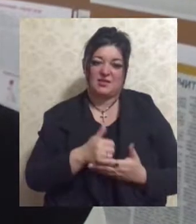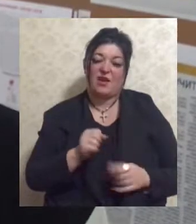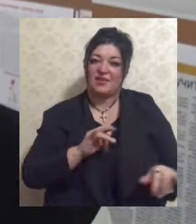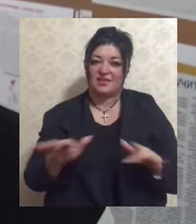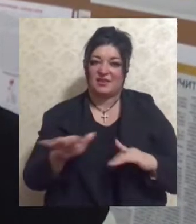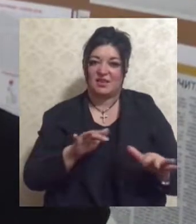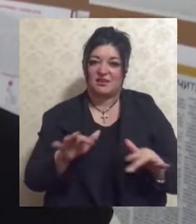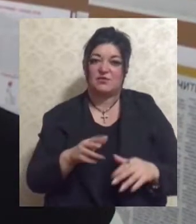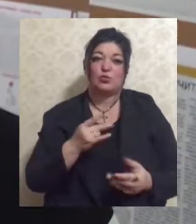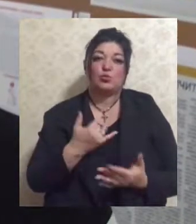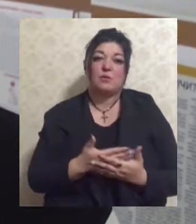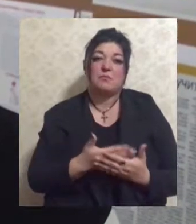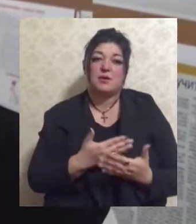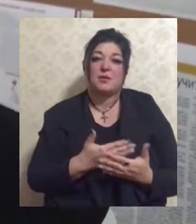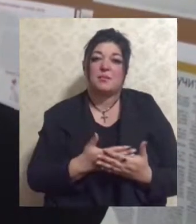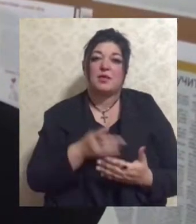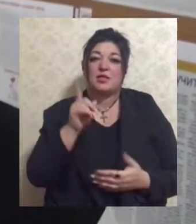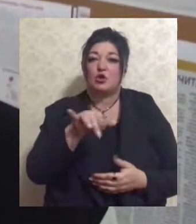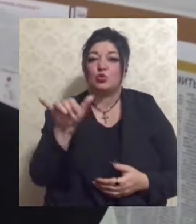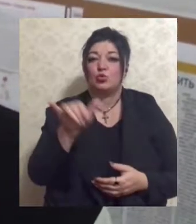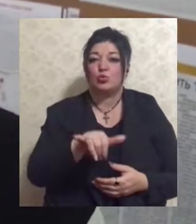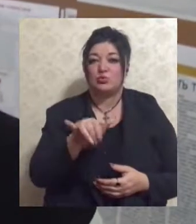например, даже университет дает